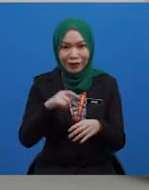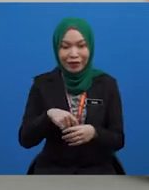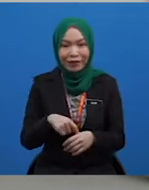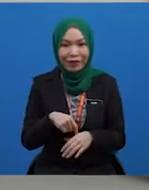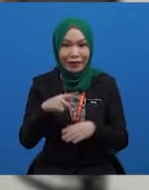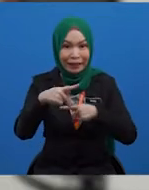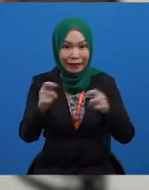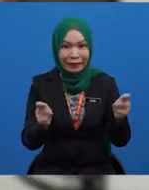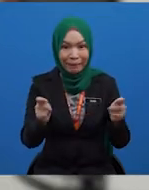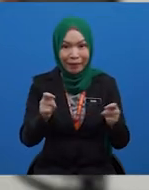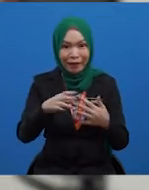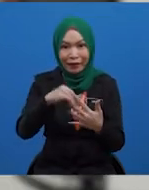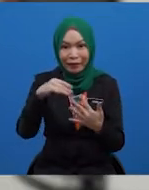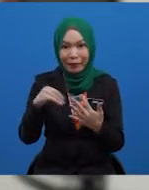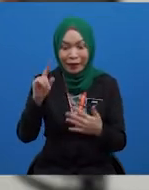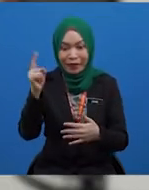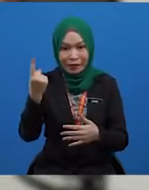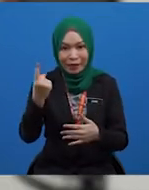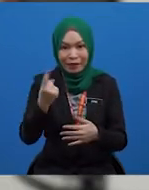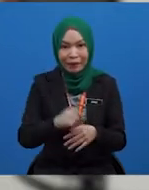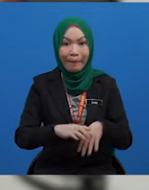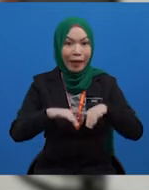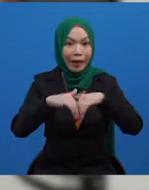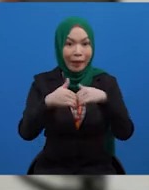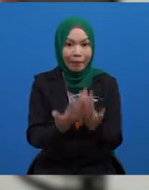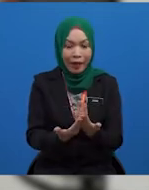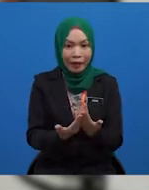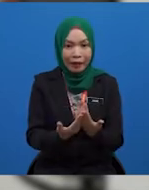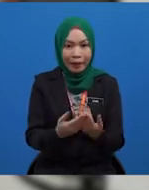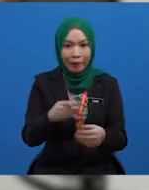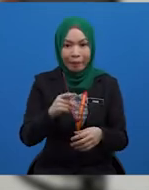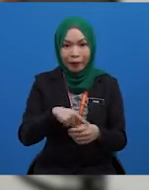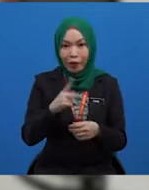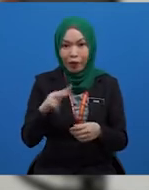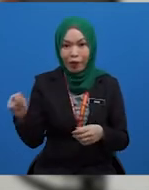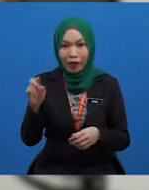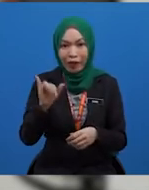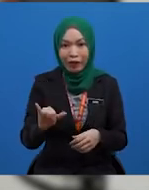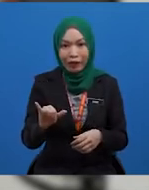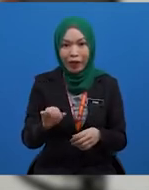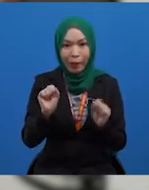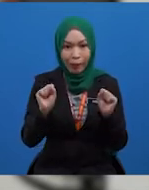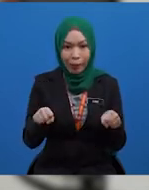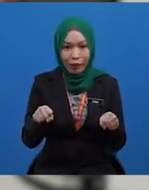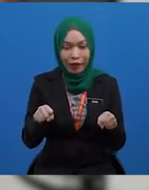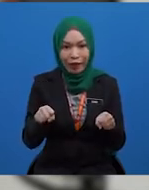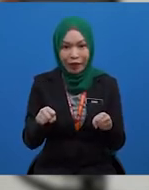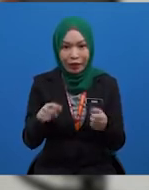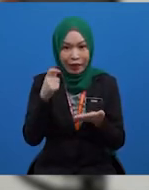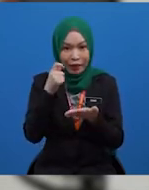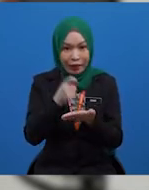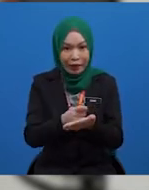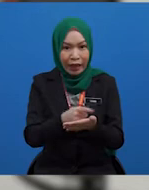sahaja? Kemudian, bagaimana pula produk yang mampu bertahan lama